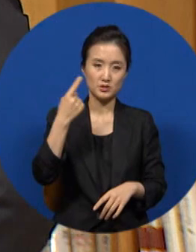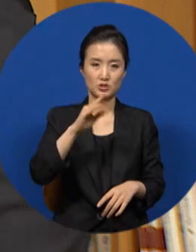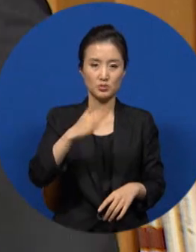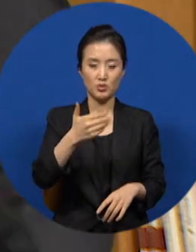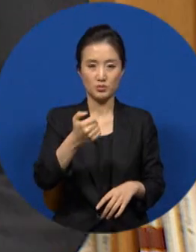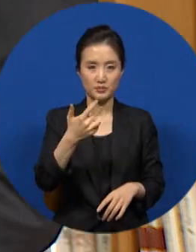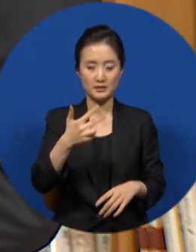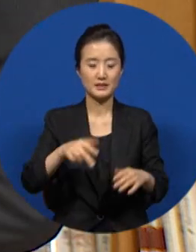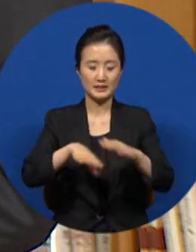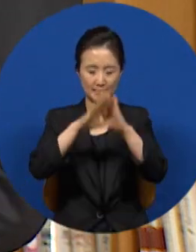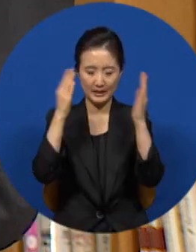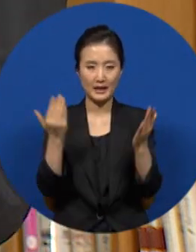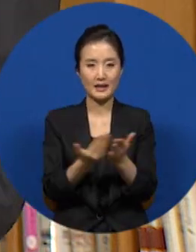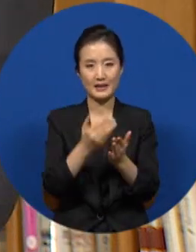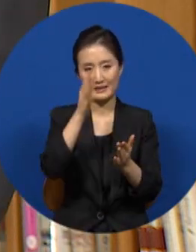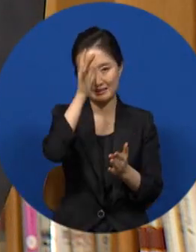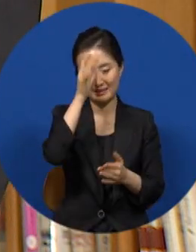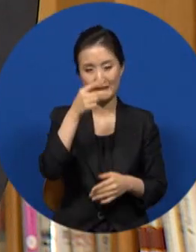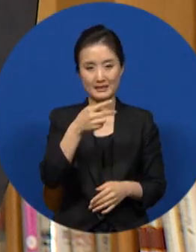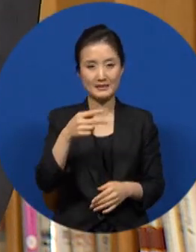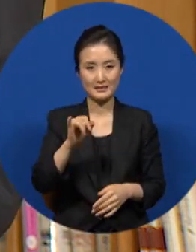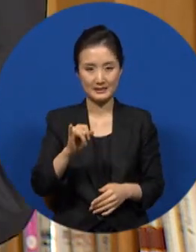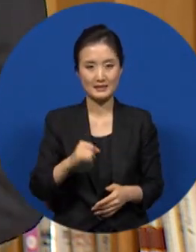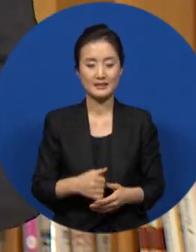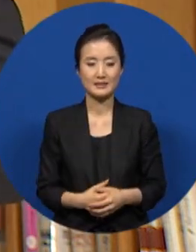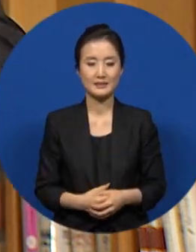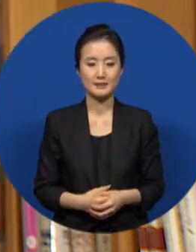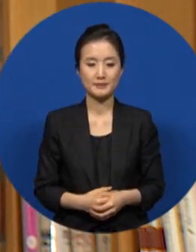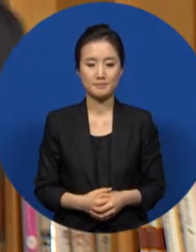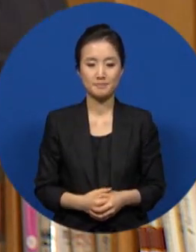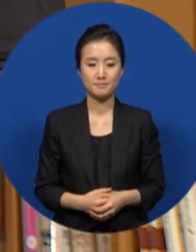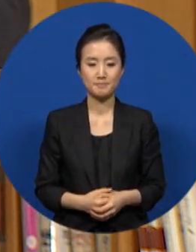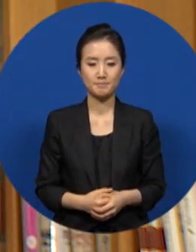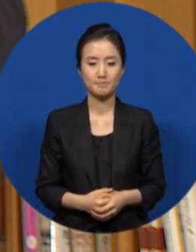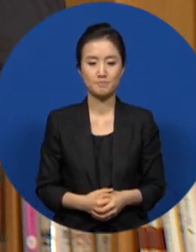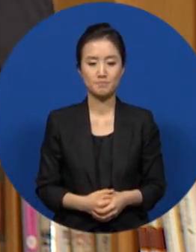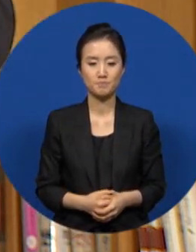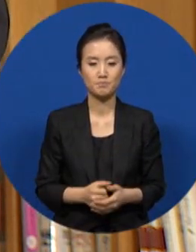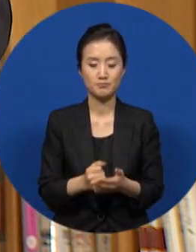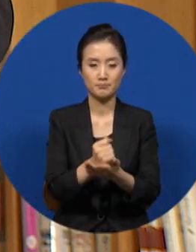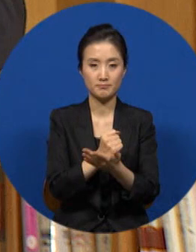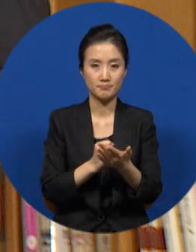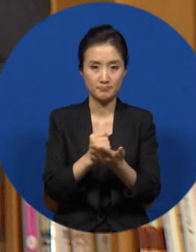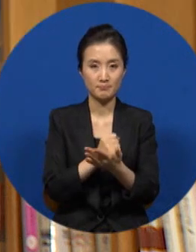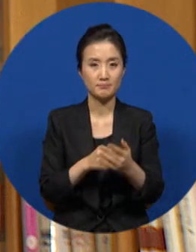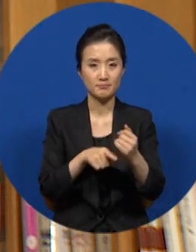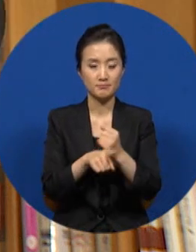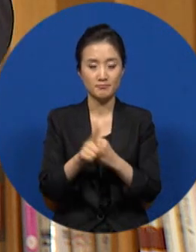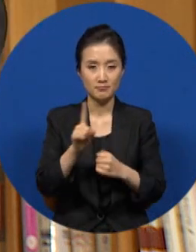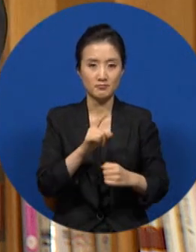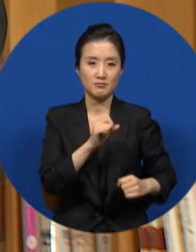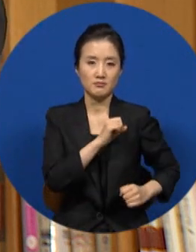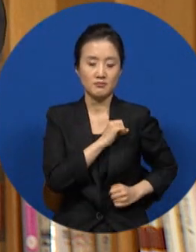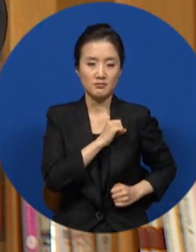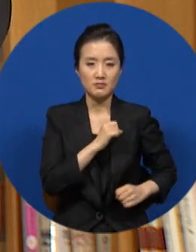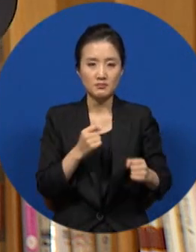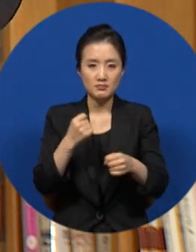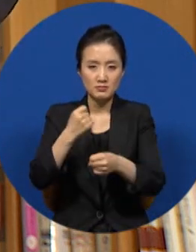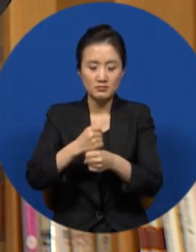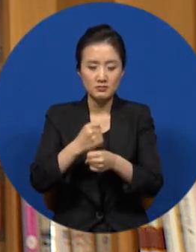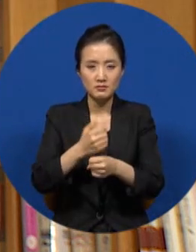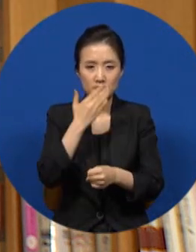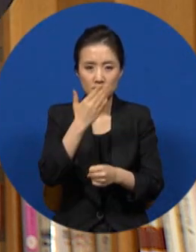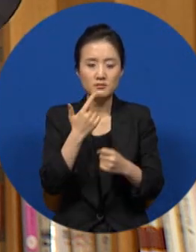정유년생들입니다. 자, 운이 보면은 운이라는 게 군대를 움직일 것만큼 큰 힘이 있다는 게 운이지 않습니까?